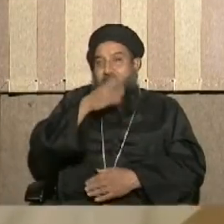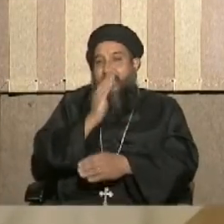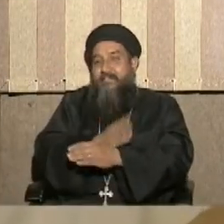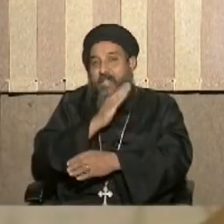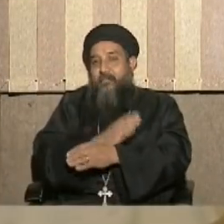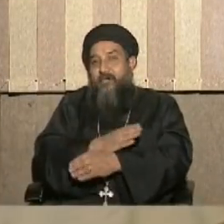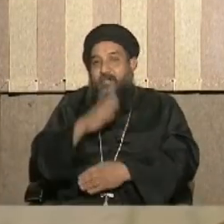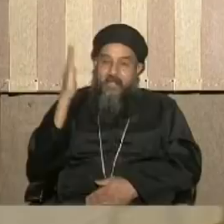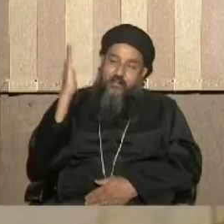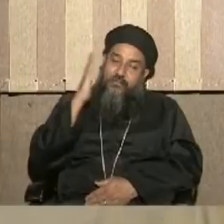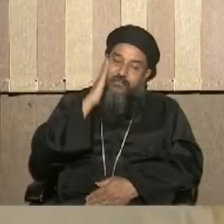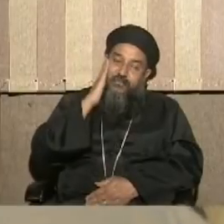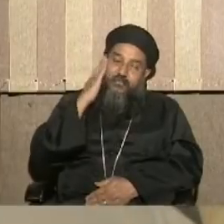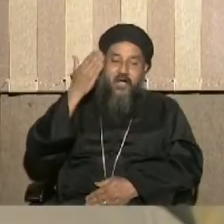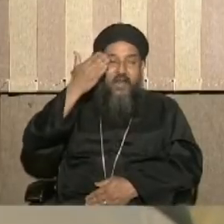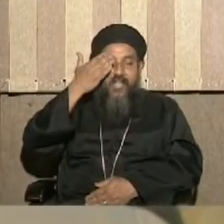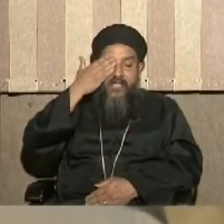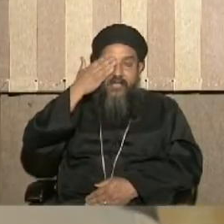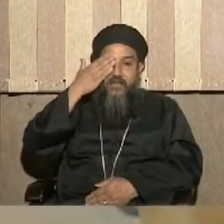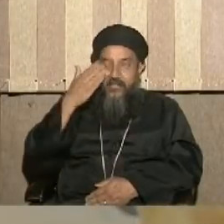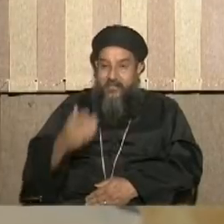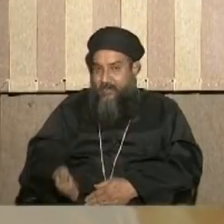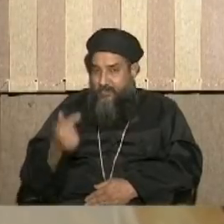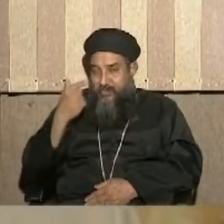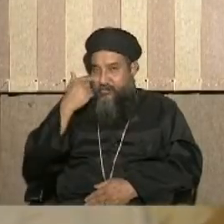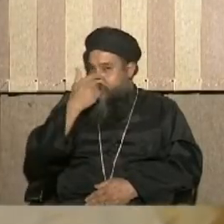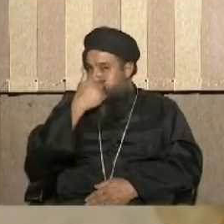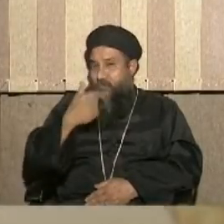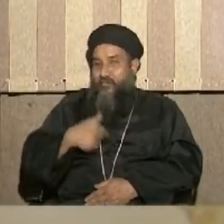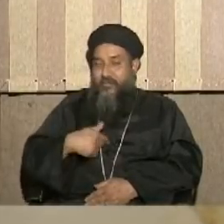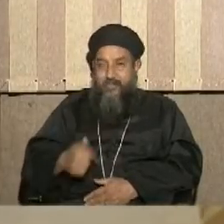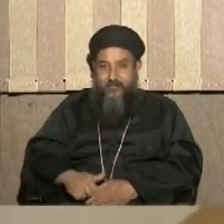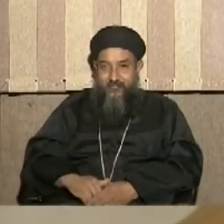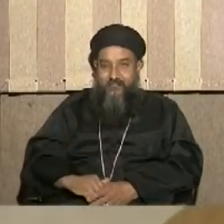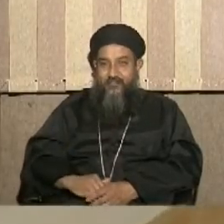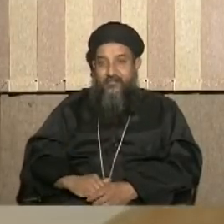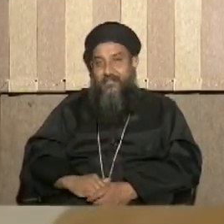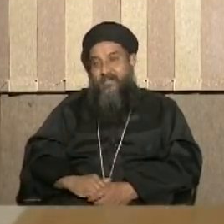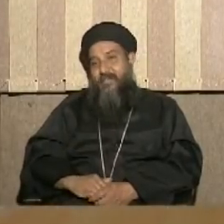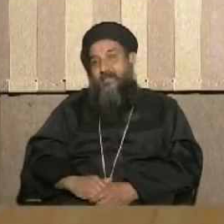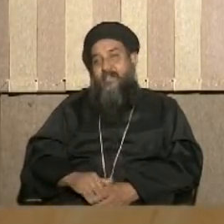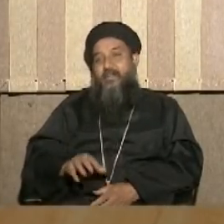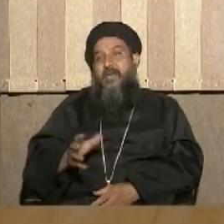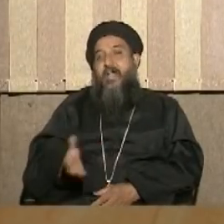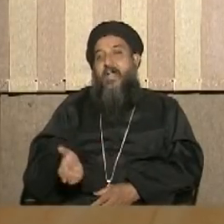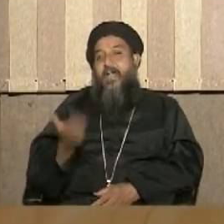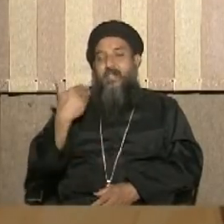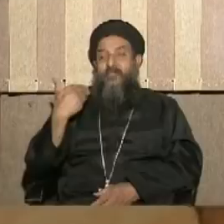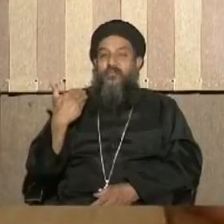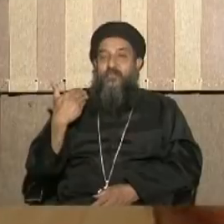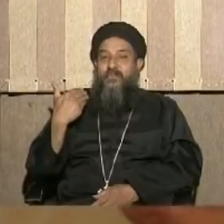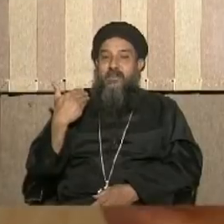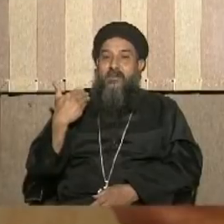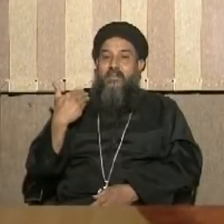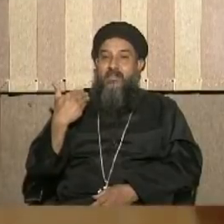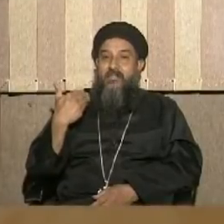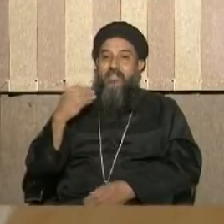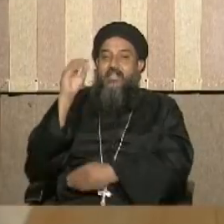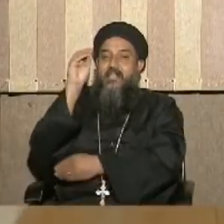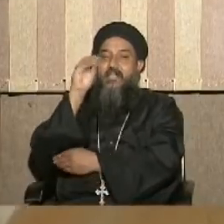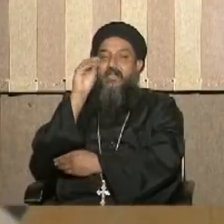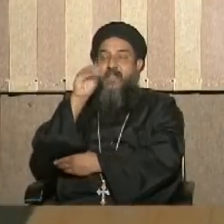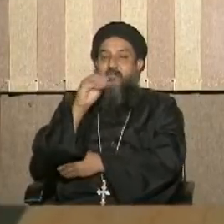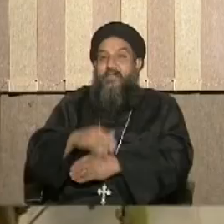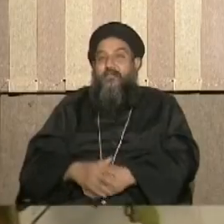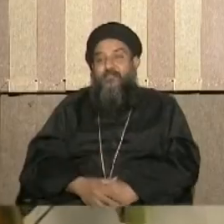لما أنا ضيعها، وديكوا زي ما انتوا شايفين، وخد الجبل ومشي.